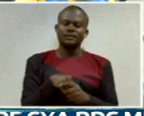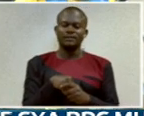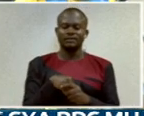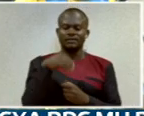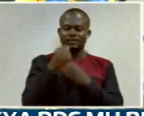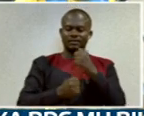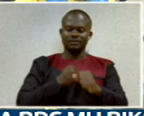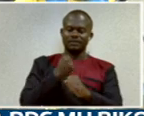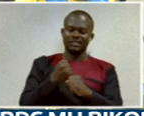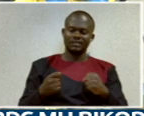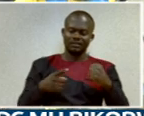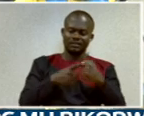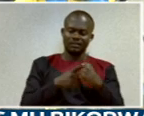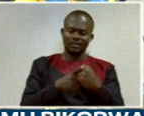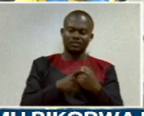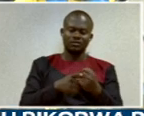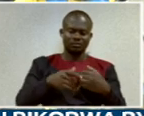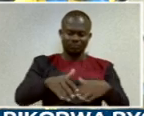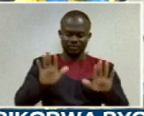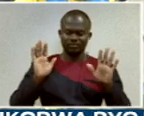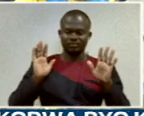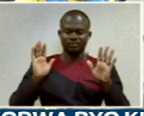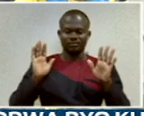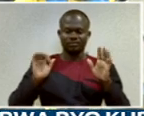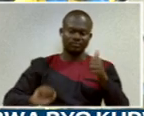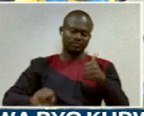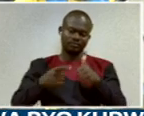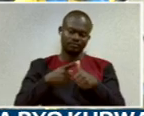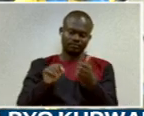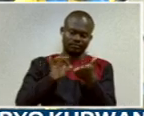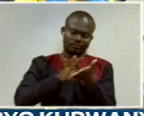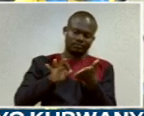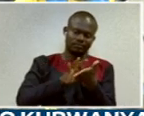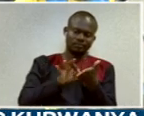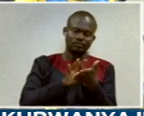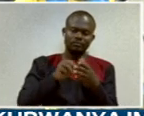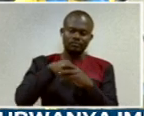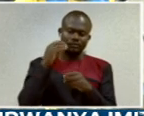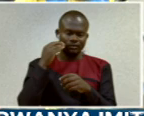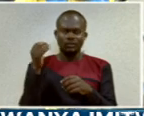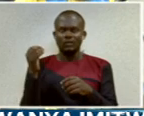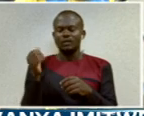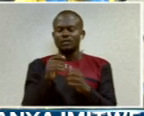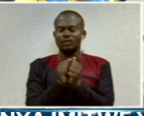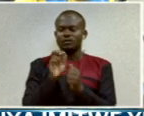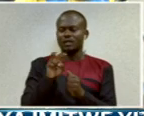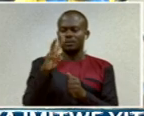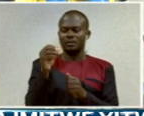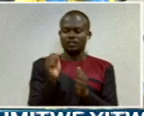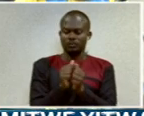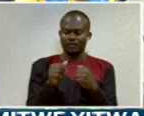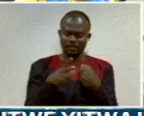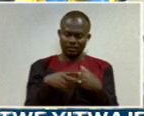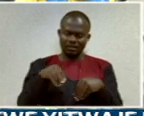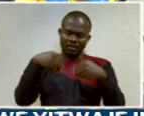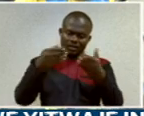n'imyaka 6 isonewe. Aya mbere yasinywe muri mu Kuboza 2017